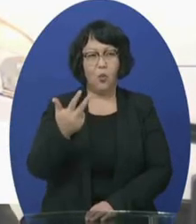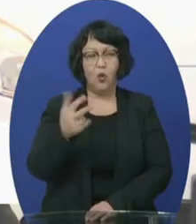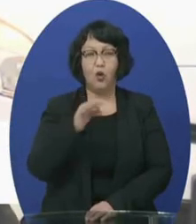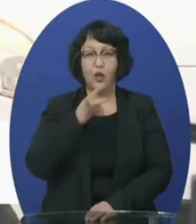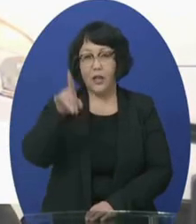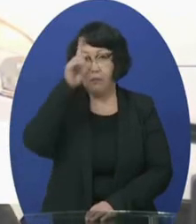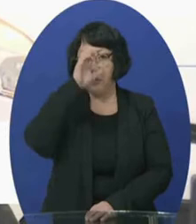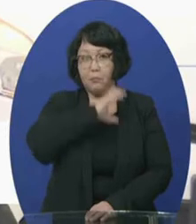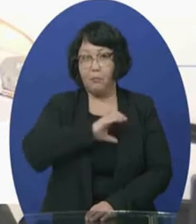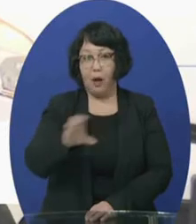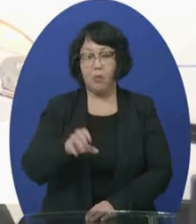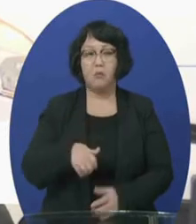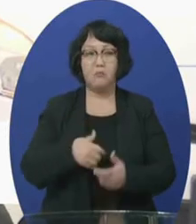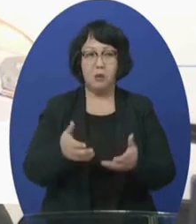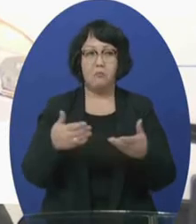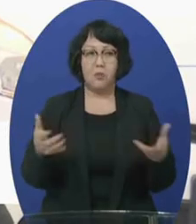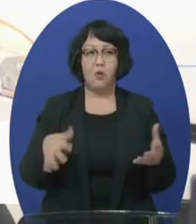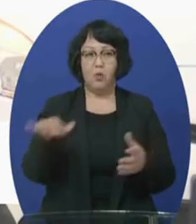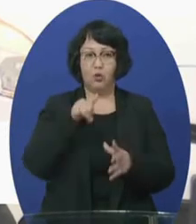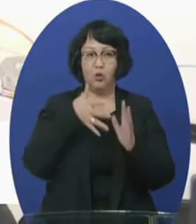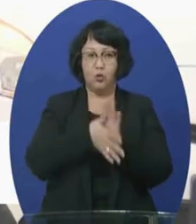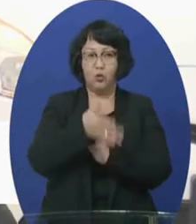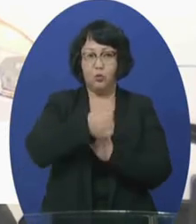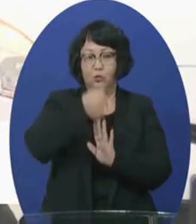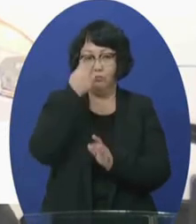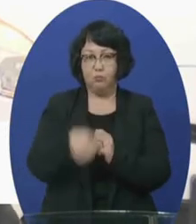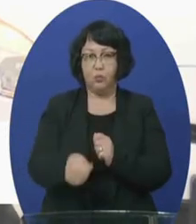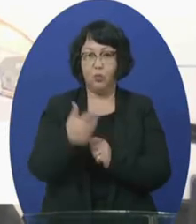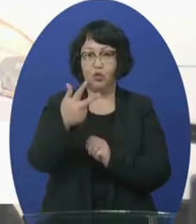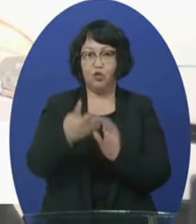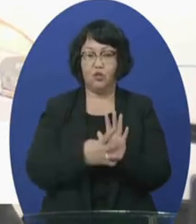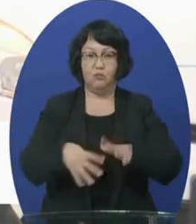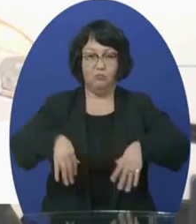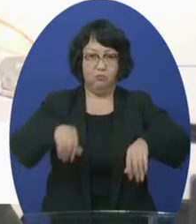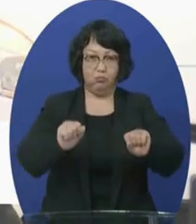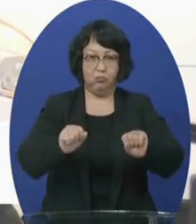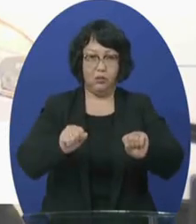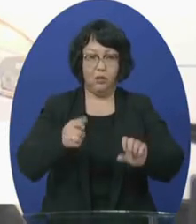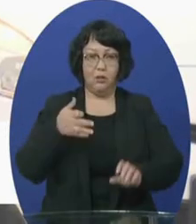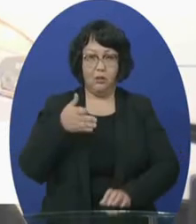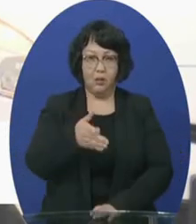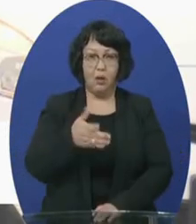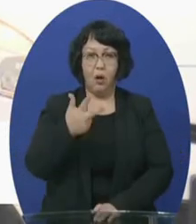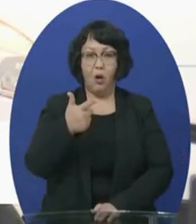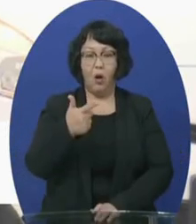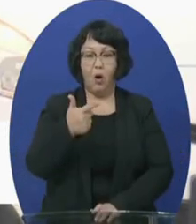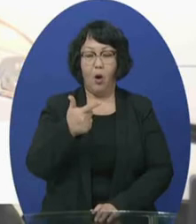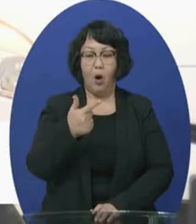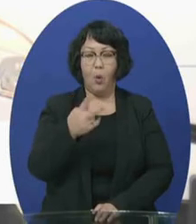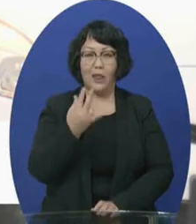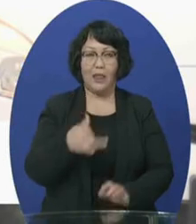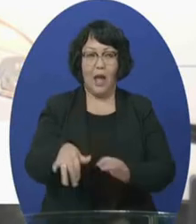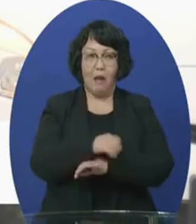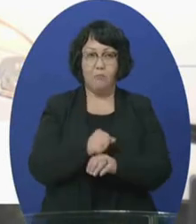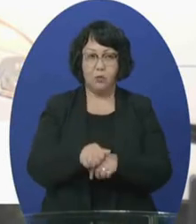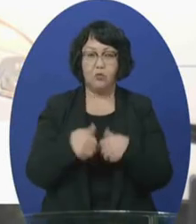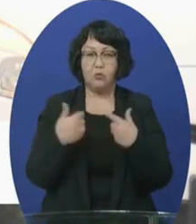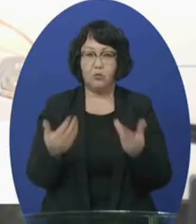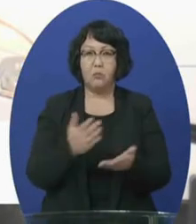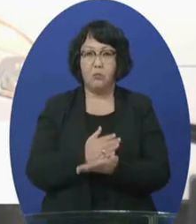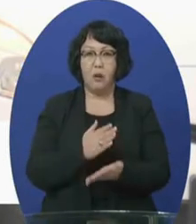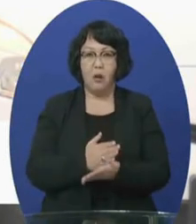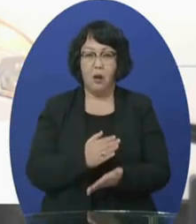очиж байгаа. Мөн одоо бас улсын төсвийн хөрөнгө оруулалтаар 39 мотоцикл Говь-Алтай аймагт бас энэ сум донд ачигдсан. Тэгээ энэ бол